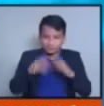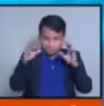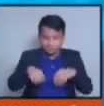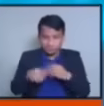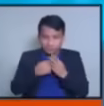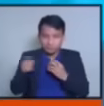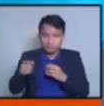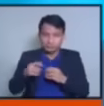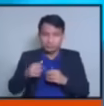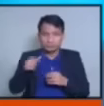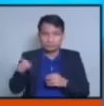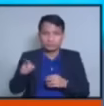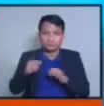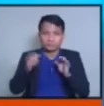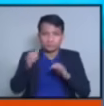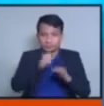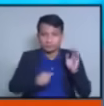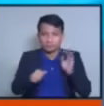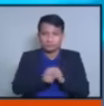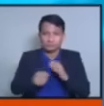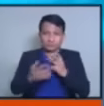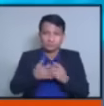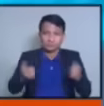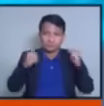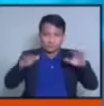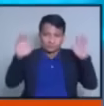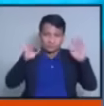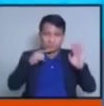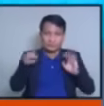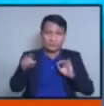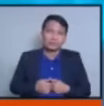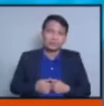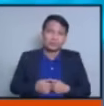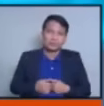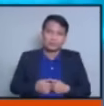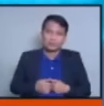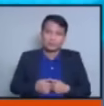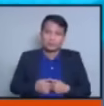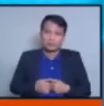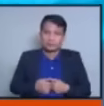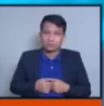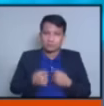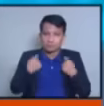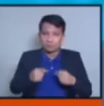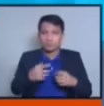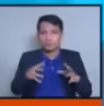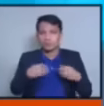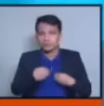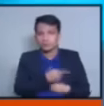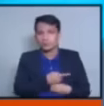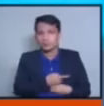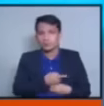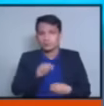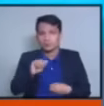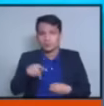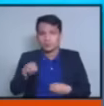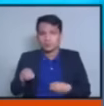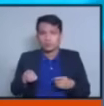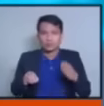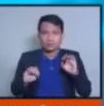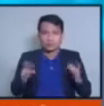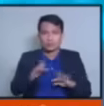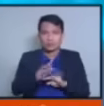pati mga magulang mo ipapakulong ko, ngayon sumuko ka. Kung walang imadadamay, pinipilit ko tanggapin yung bata, yung apo ko. Dahil